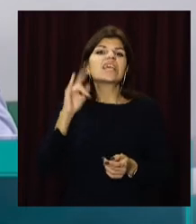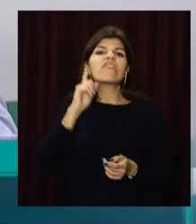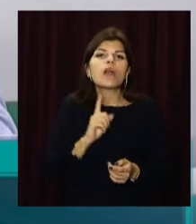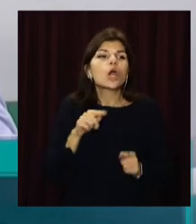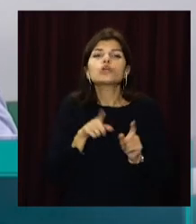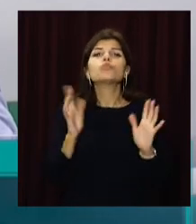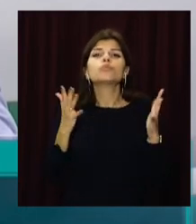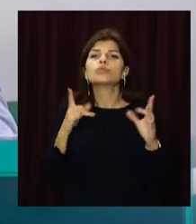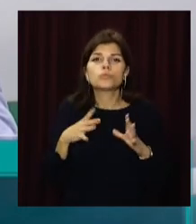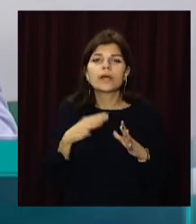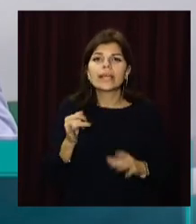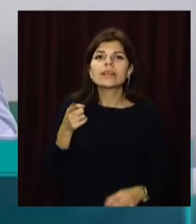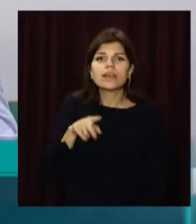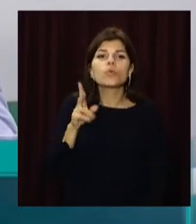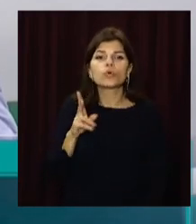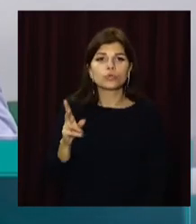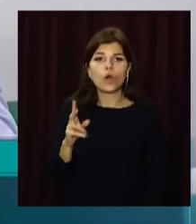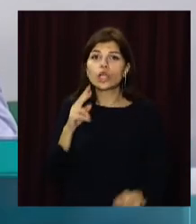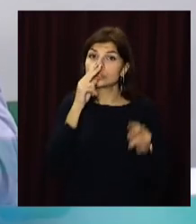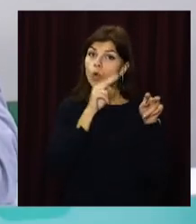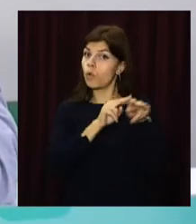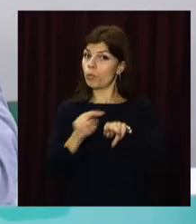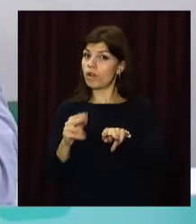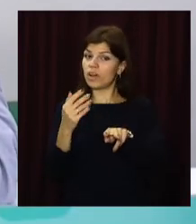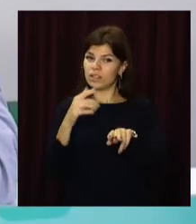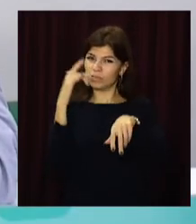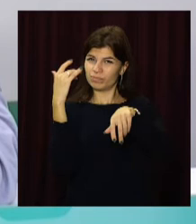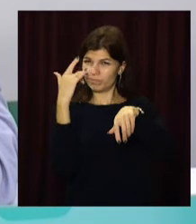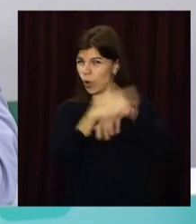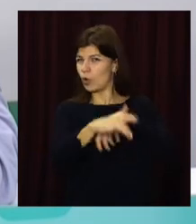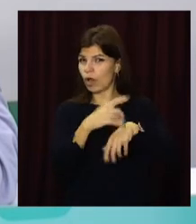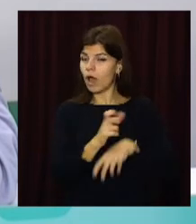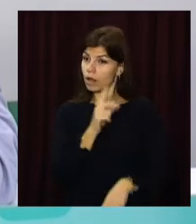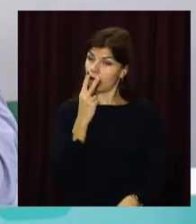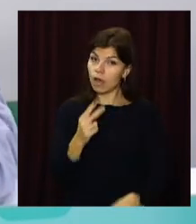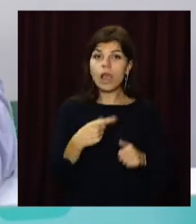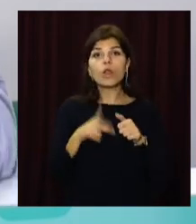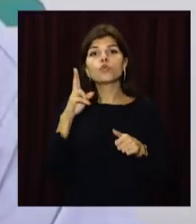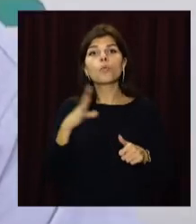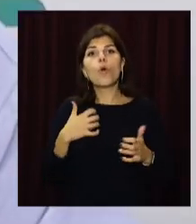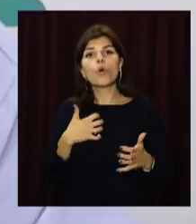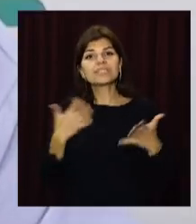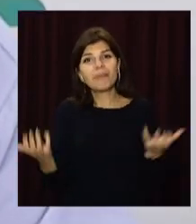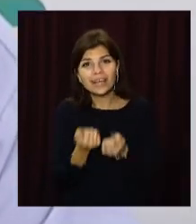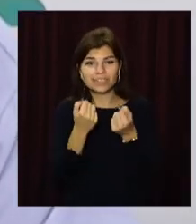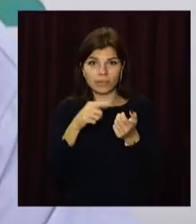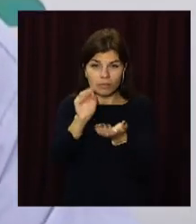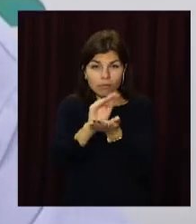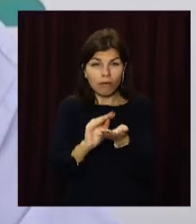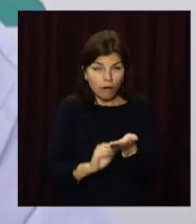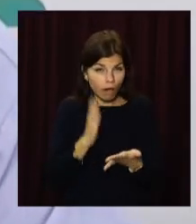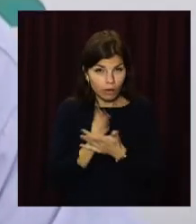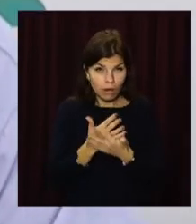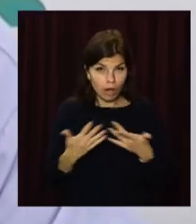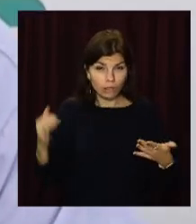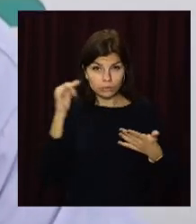і з тими, хто спостерігав за їх знищенням, і з тими, хто намагався їх врятувати. Це мова документів,